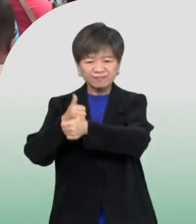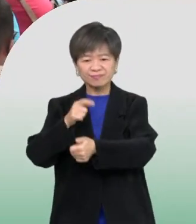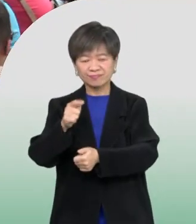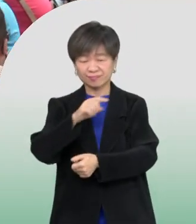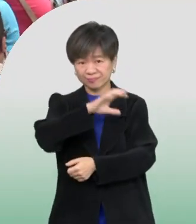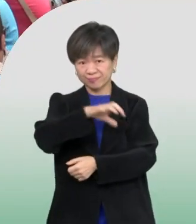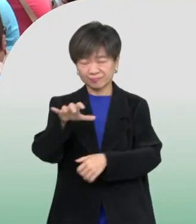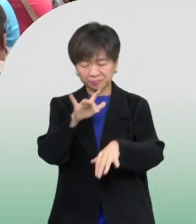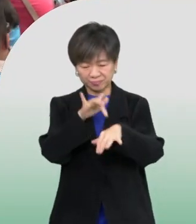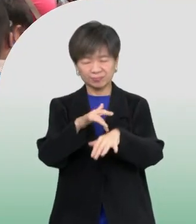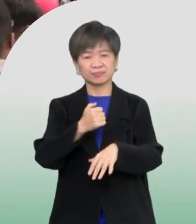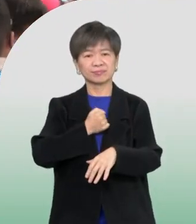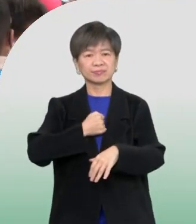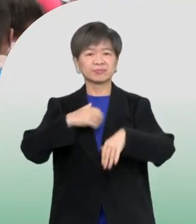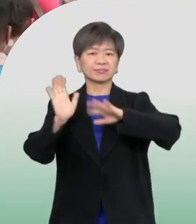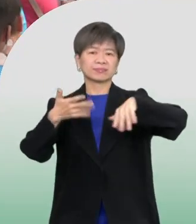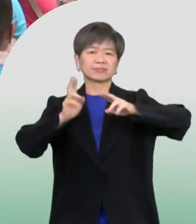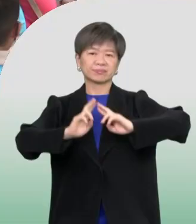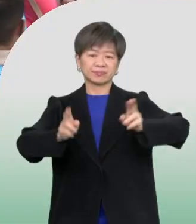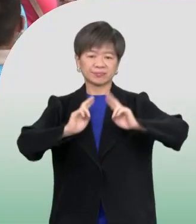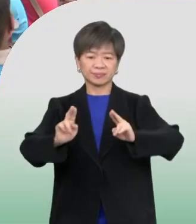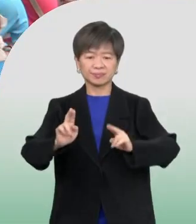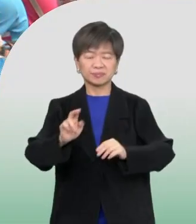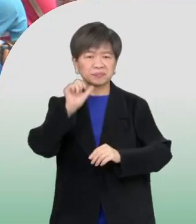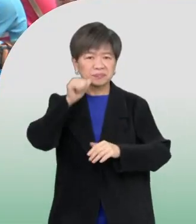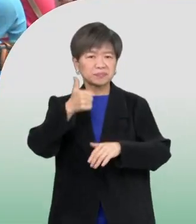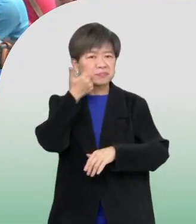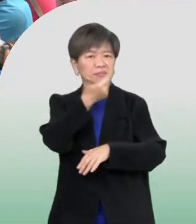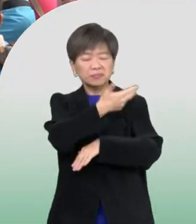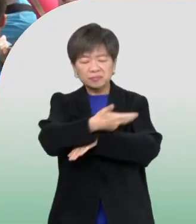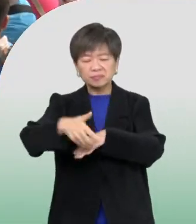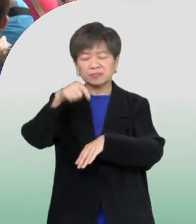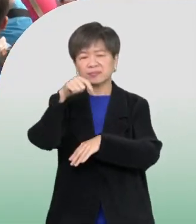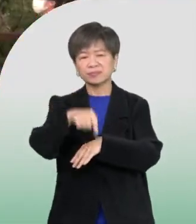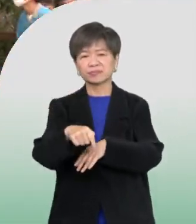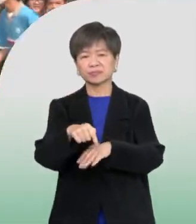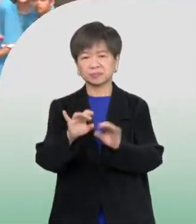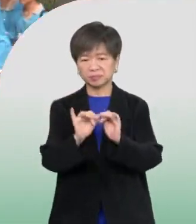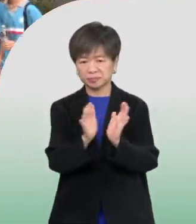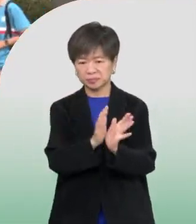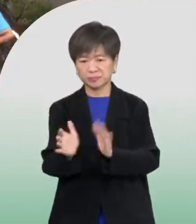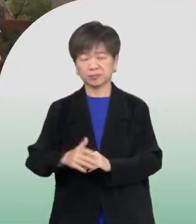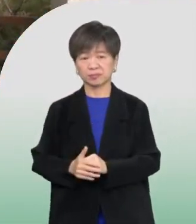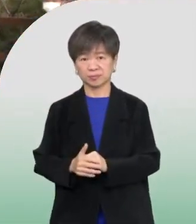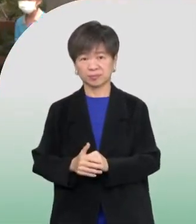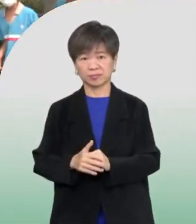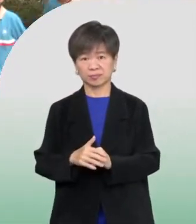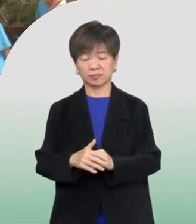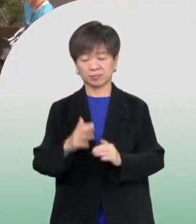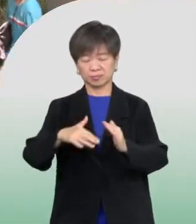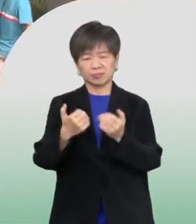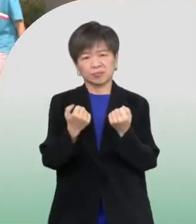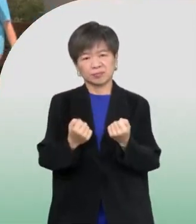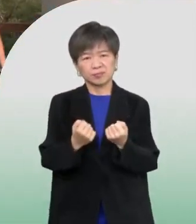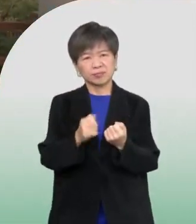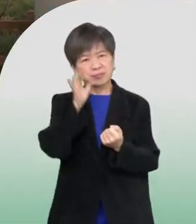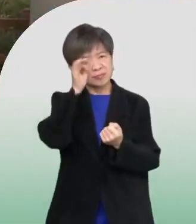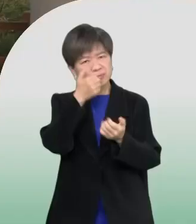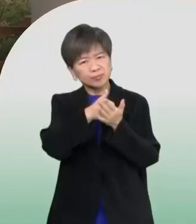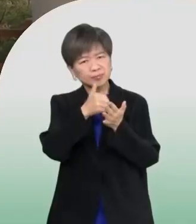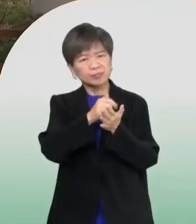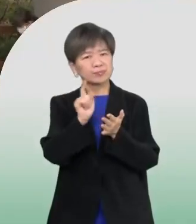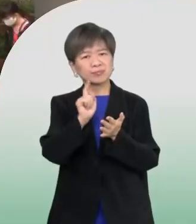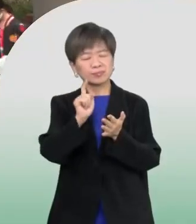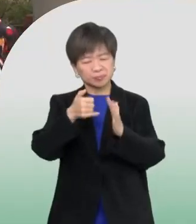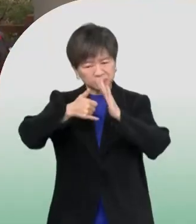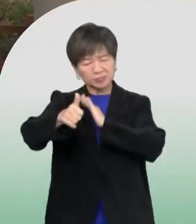味素饮食风力发电和苗栗海水的体力，一行出户外的口腔，比起教室多看地图算命，学生的主持都好